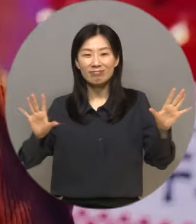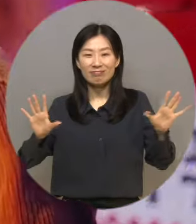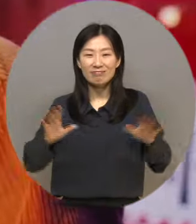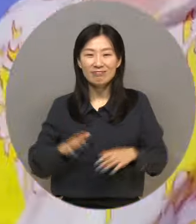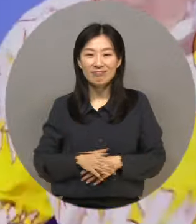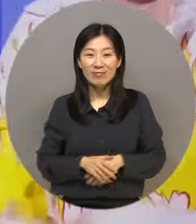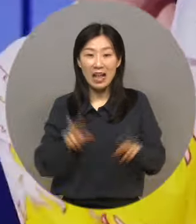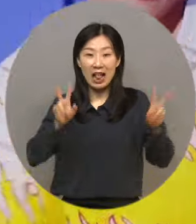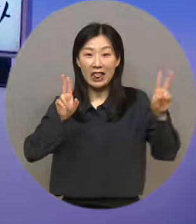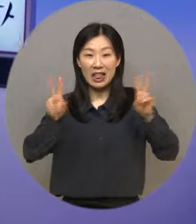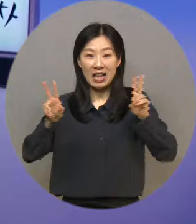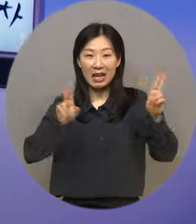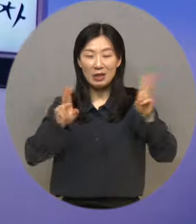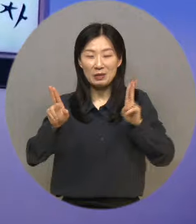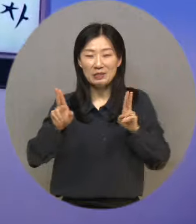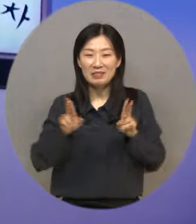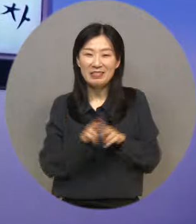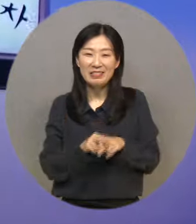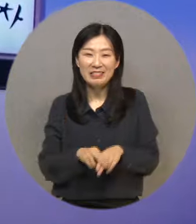랍스타 장어 새우 대게